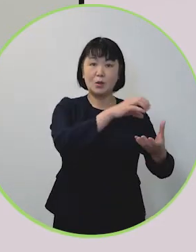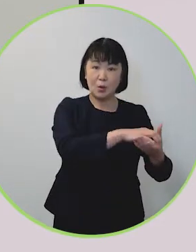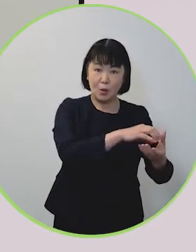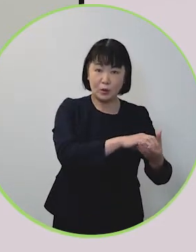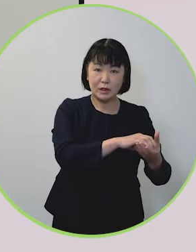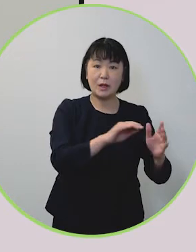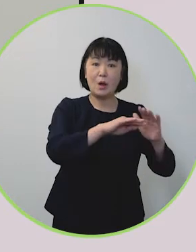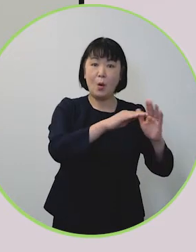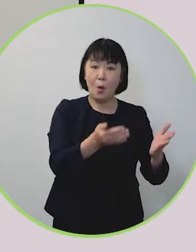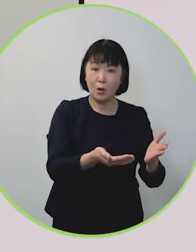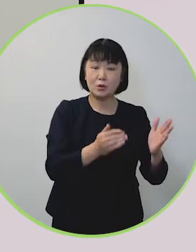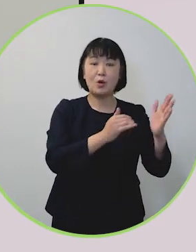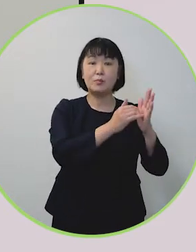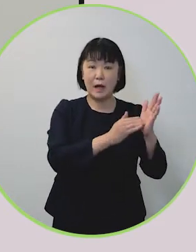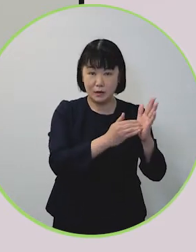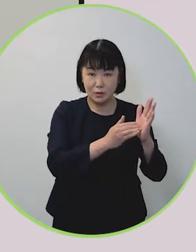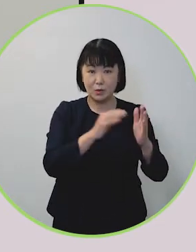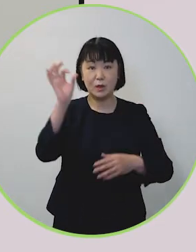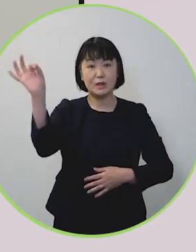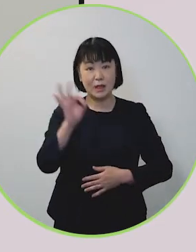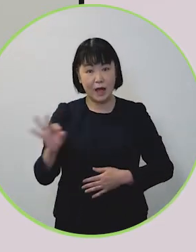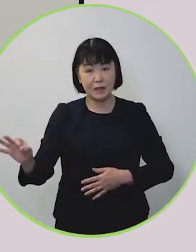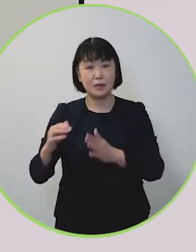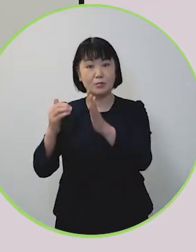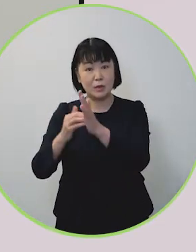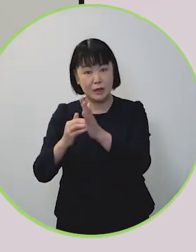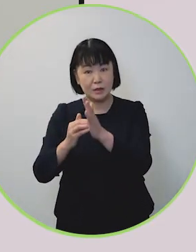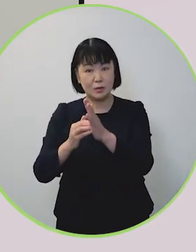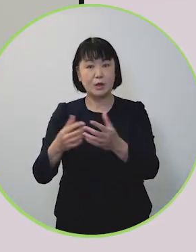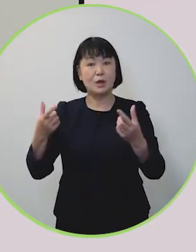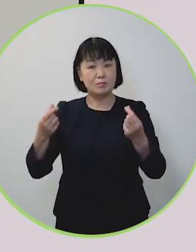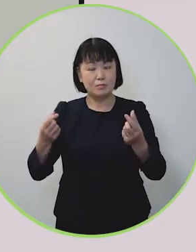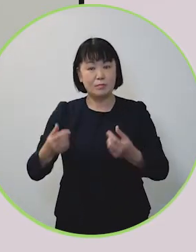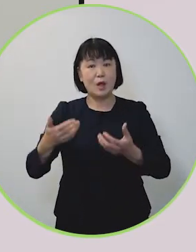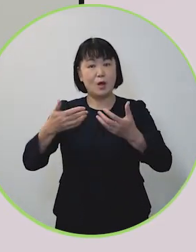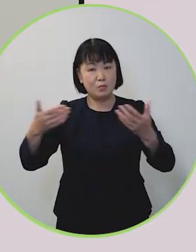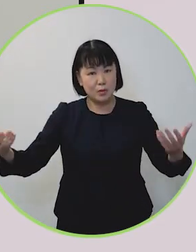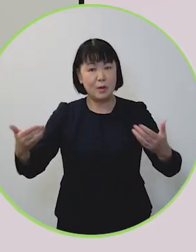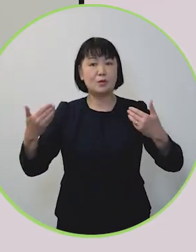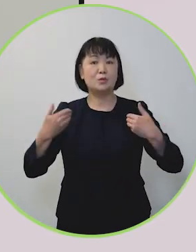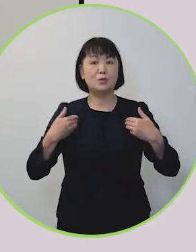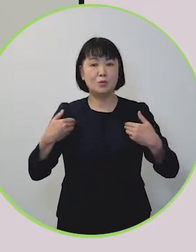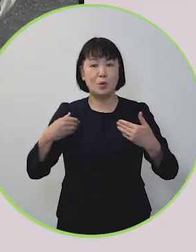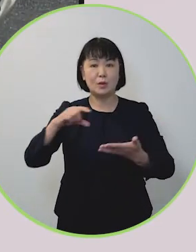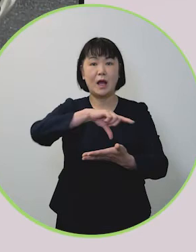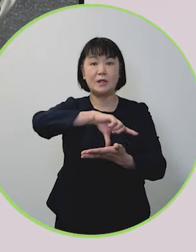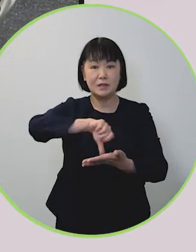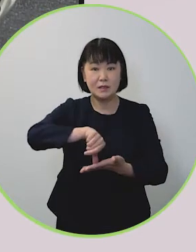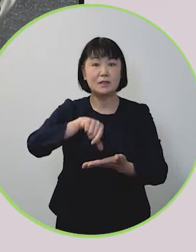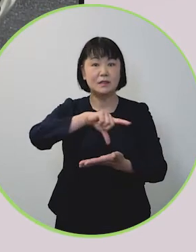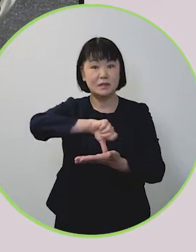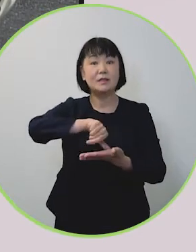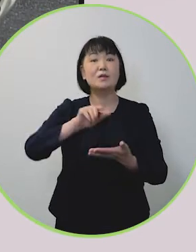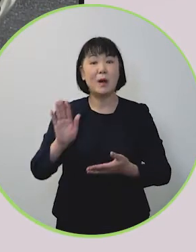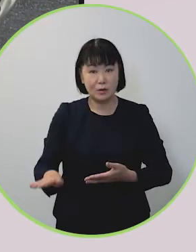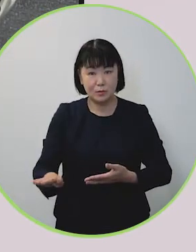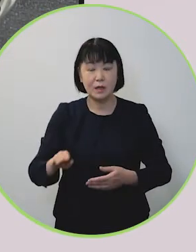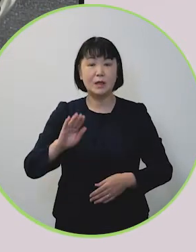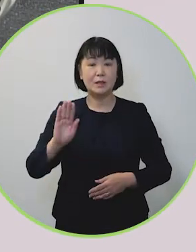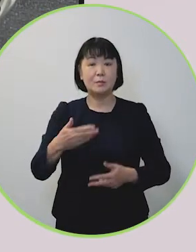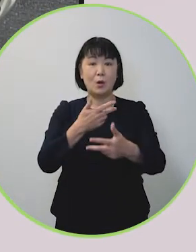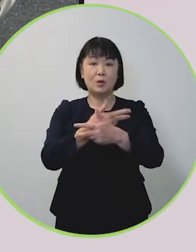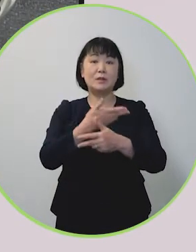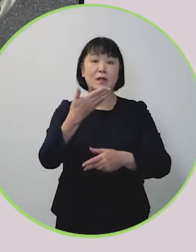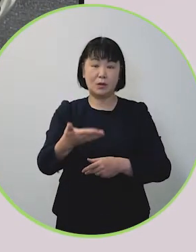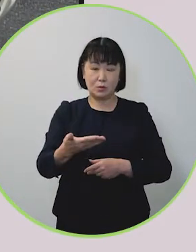あり容器包装プラスチックや製品プラスチックといった種類にちゃんと分別しないと回収しない自治体もあり